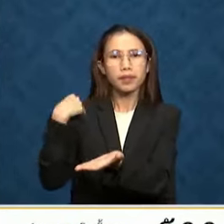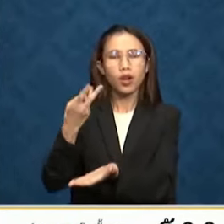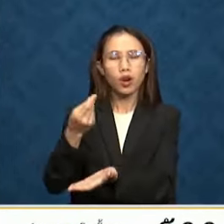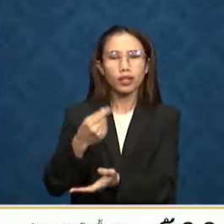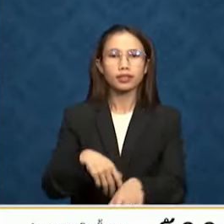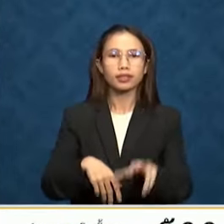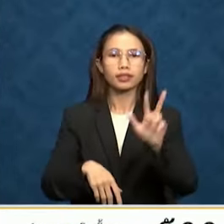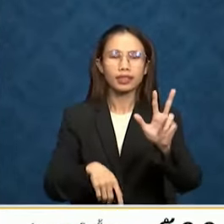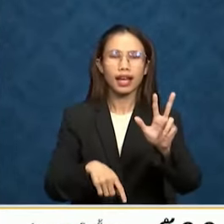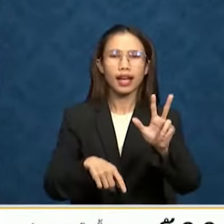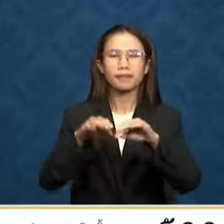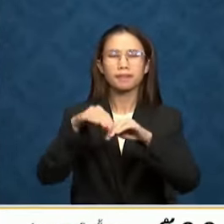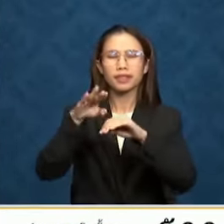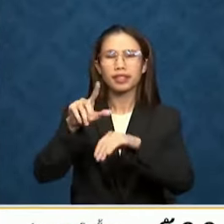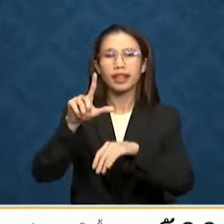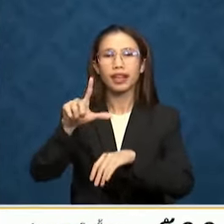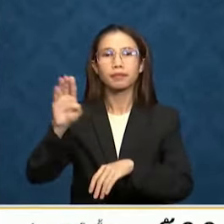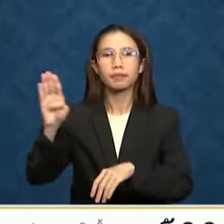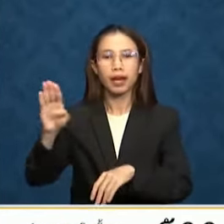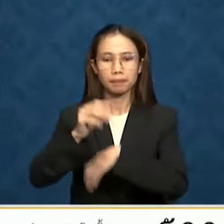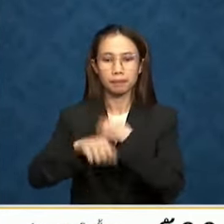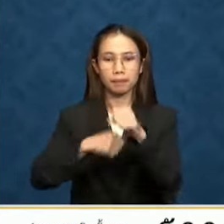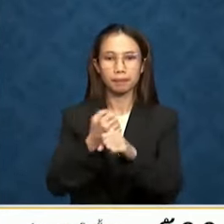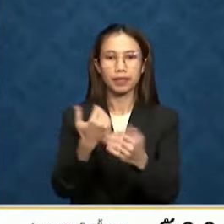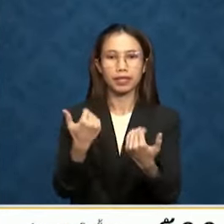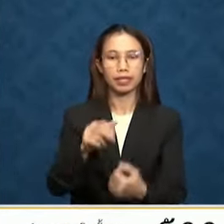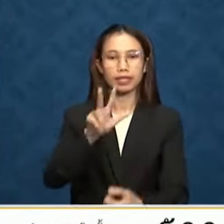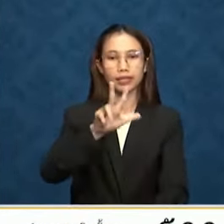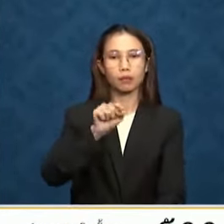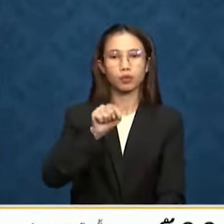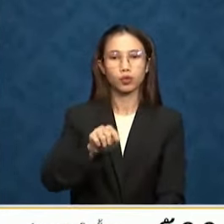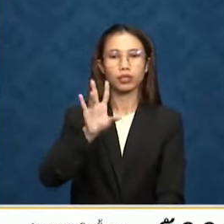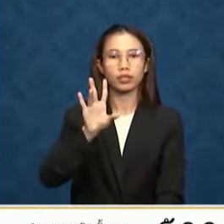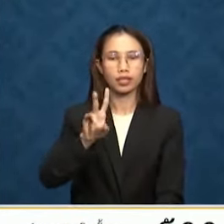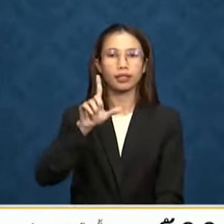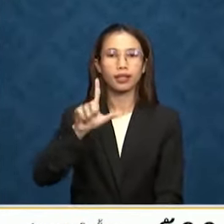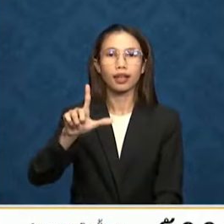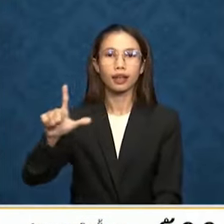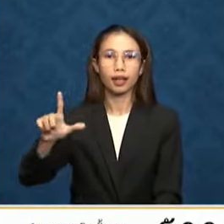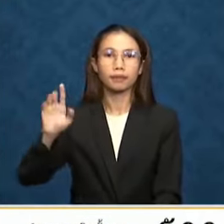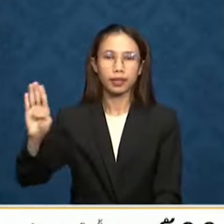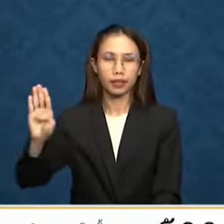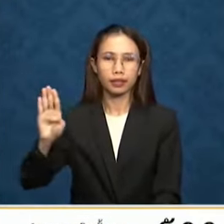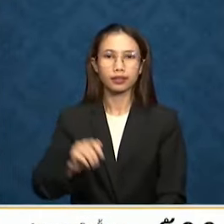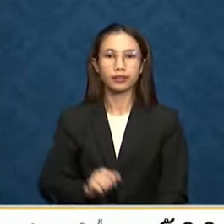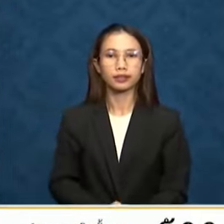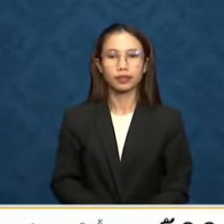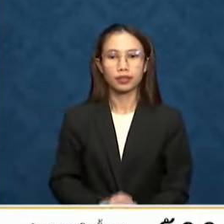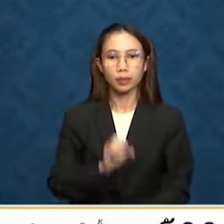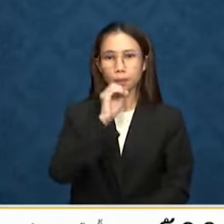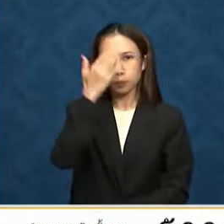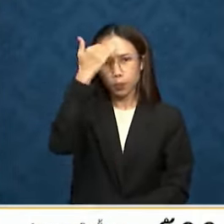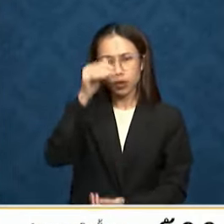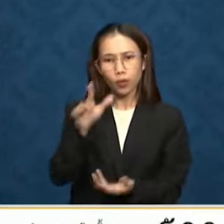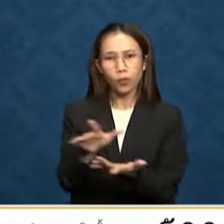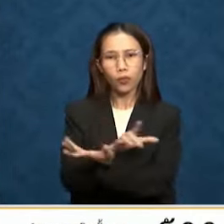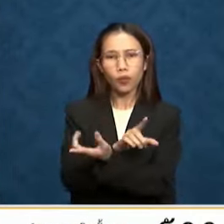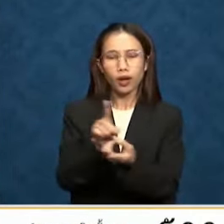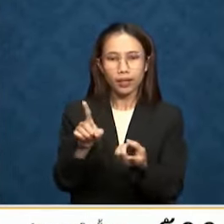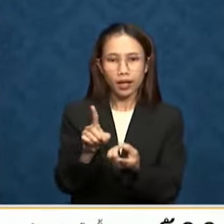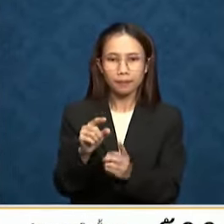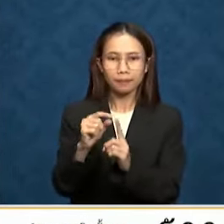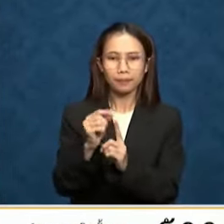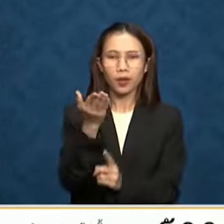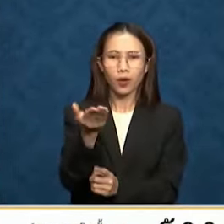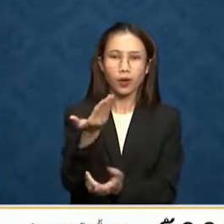3กว่าๆล้านบาทเช่นในปีนี้เนี่ยเป็น 3.7ล้านล้านบาทนะคะเพราะวัฒนธรรมคำของบประมาณของประเทศ